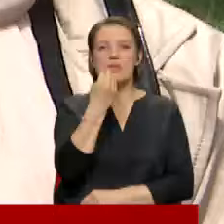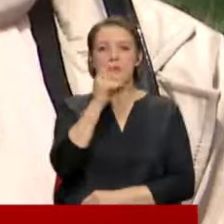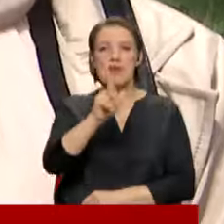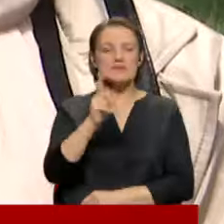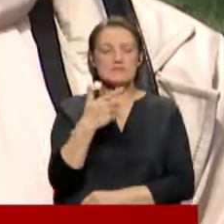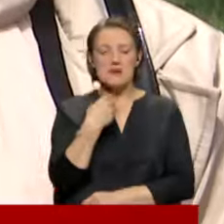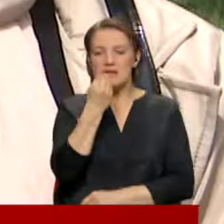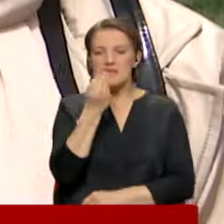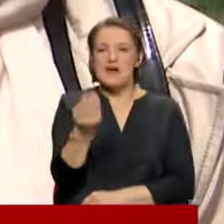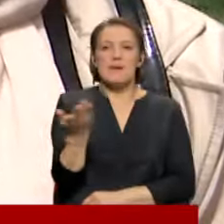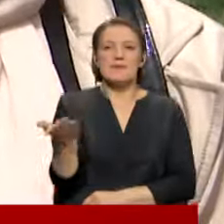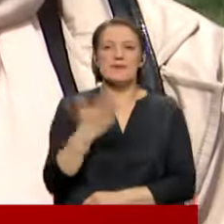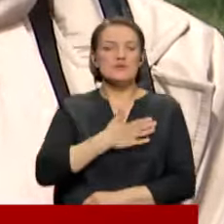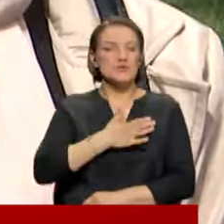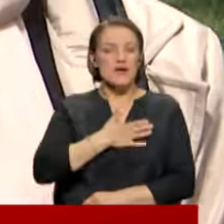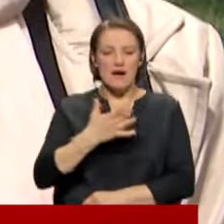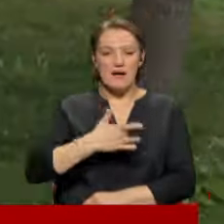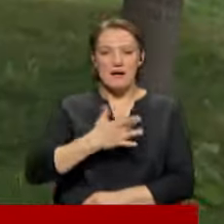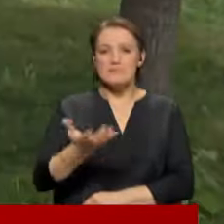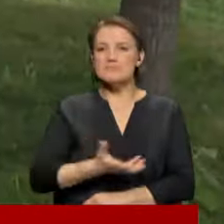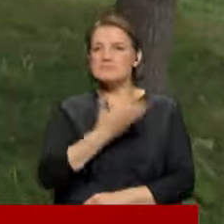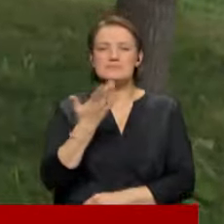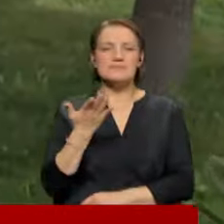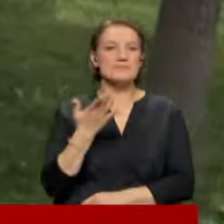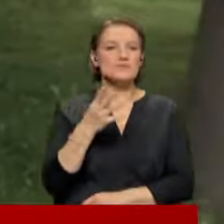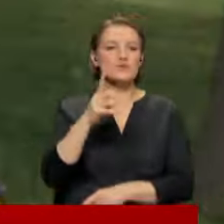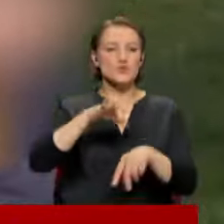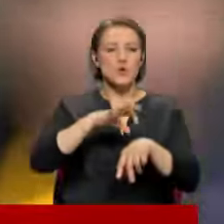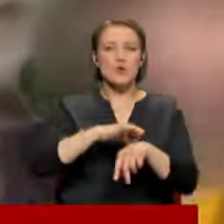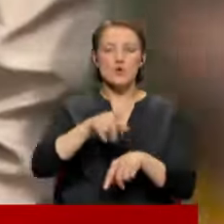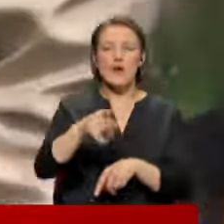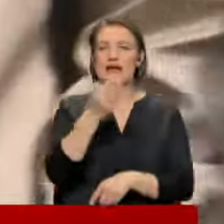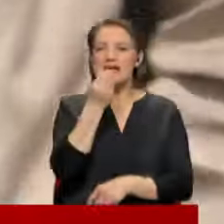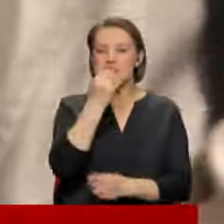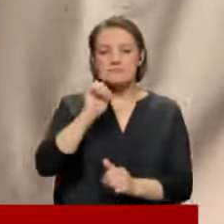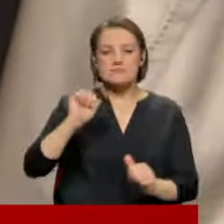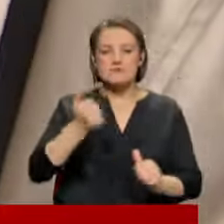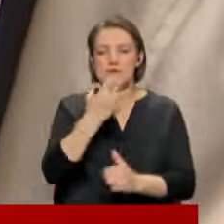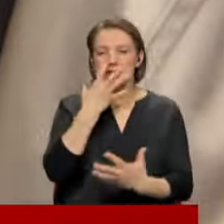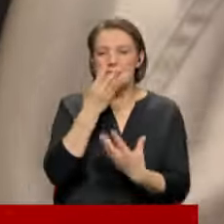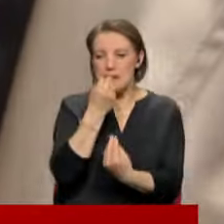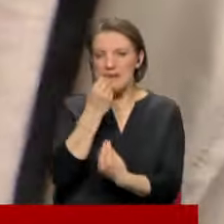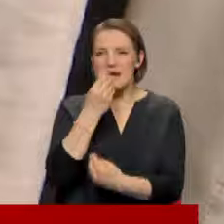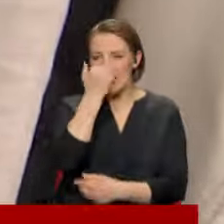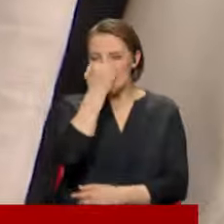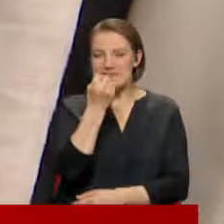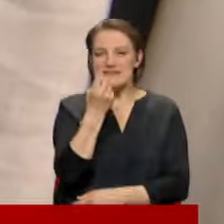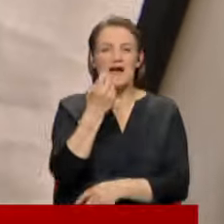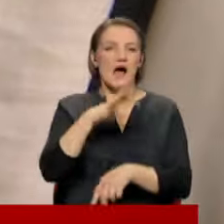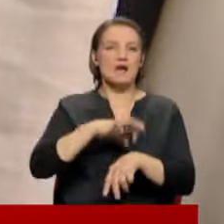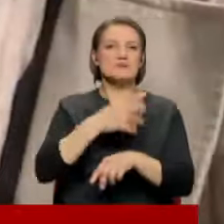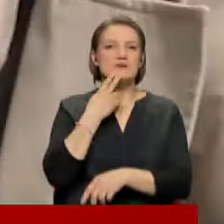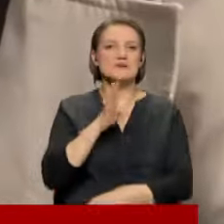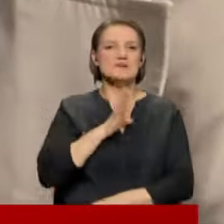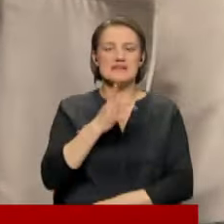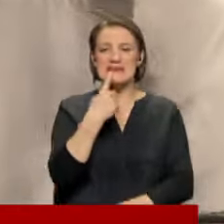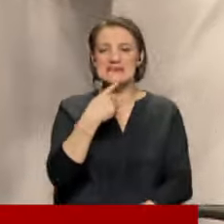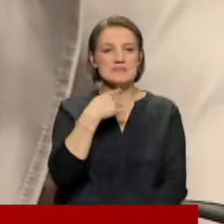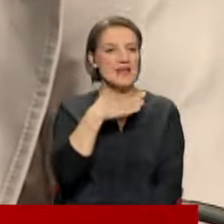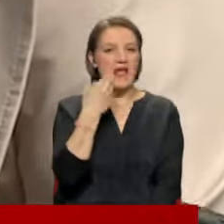Yediremedim en çok yakan da bu doktorların dengeli beslenmesi şart dedikleri kanser hastası kızına